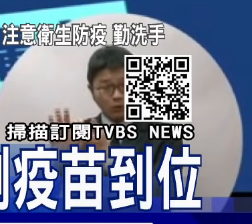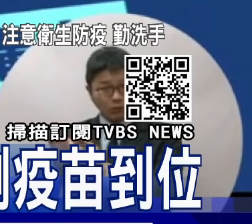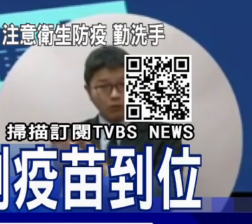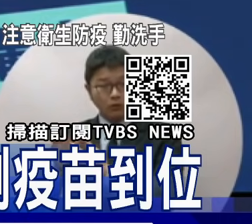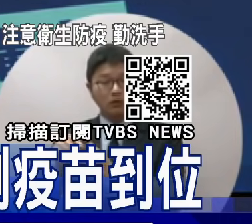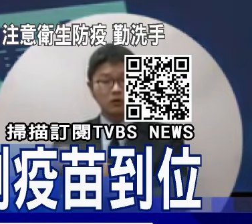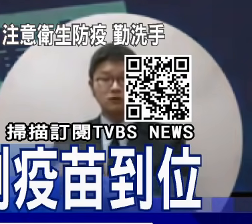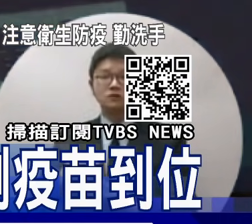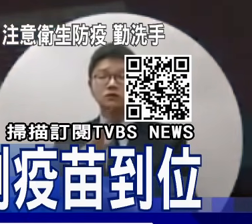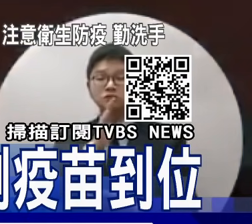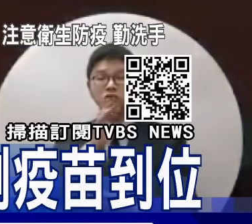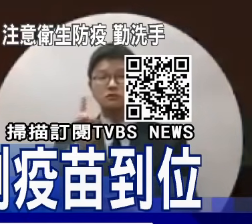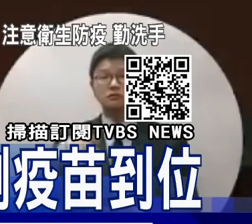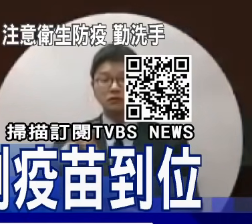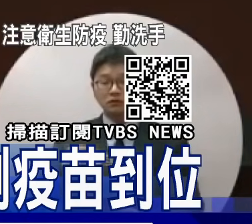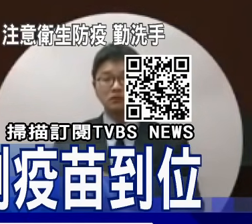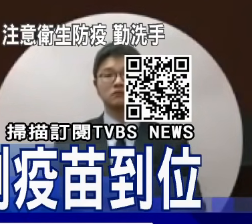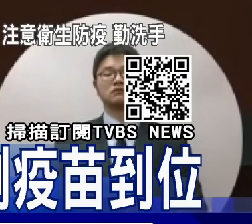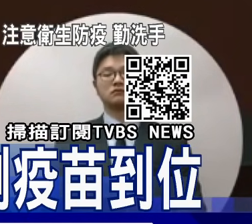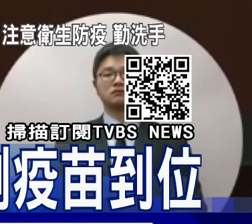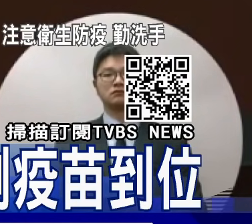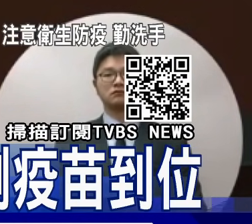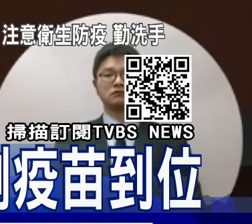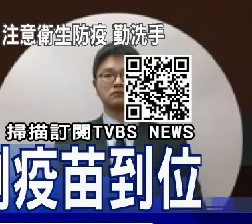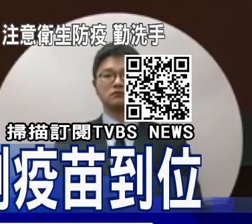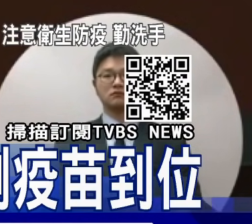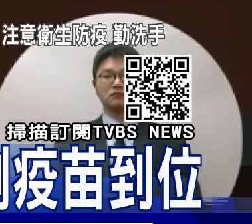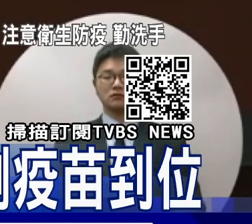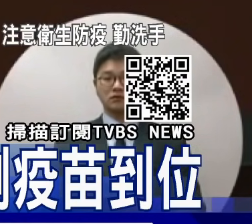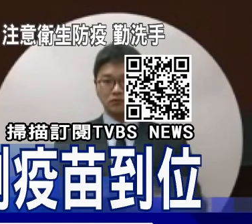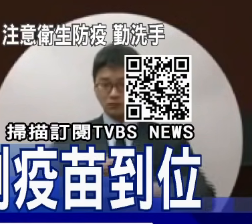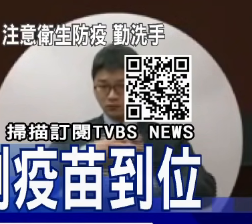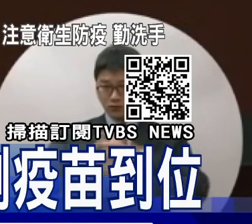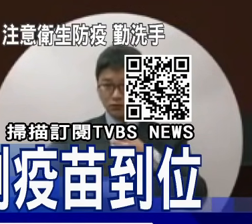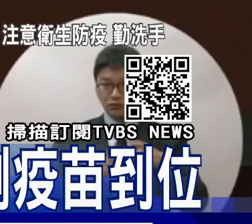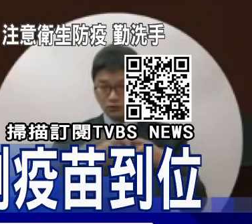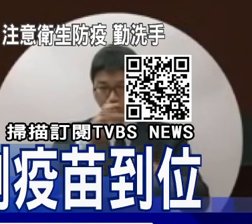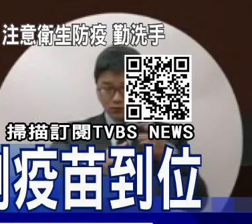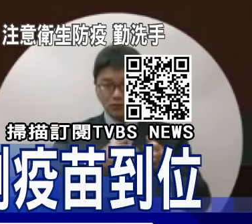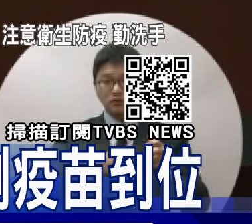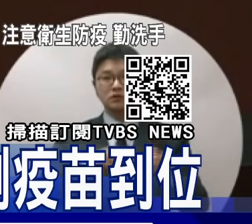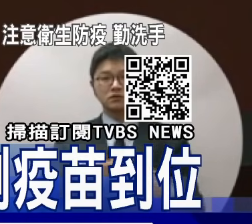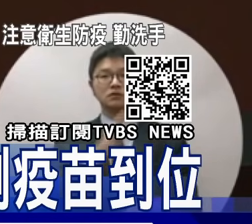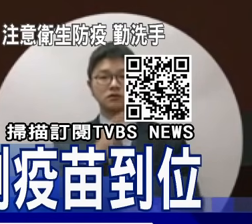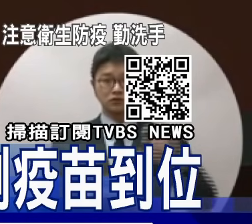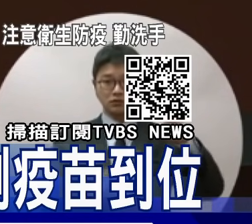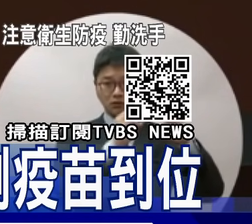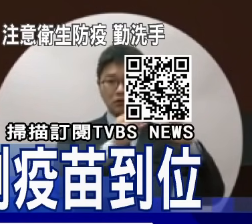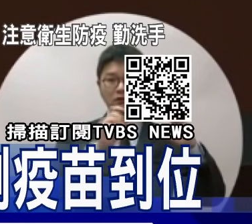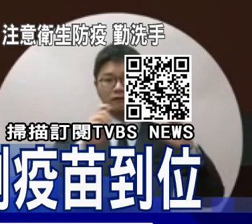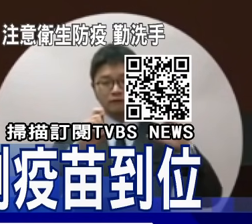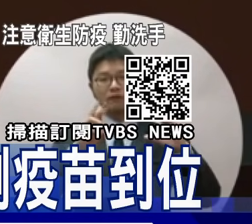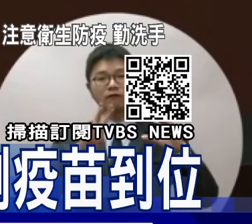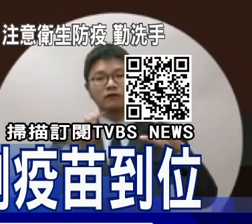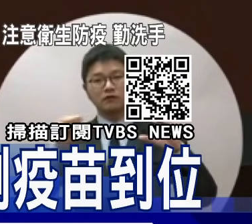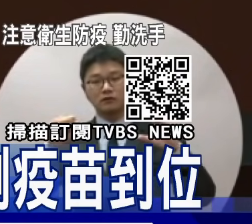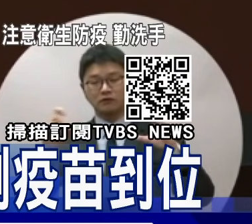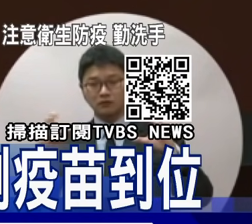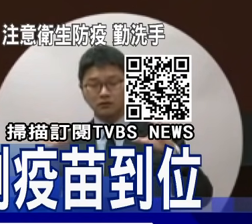疫苗，包括由全球供应链平台 COVAX 大概有